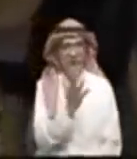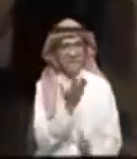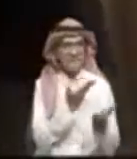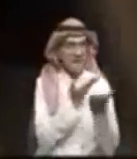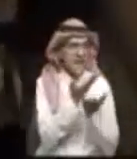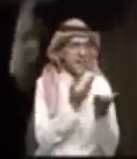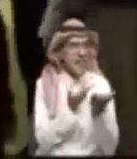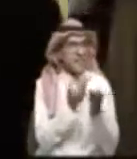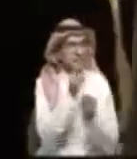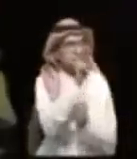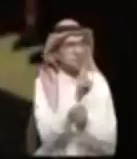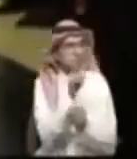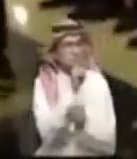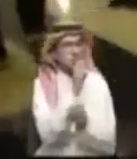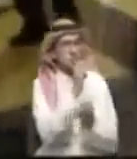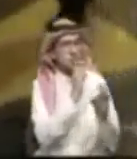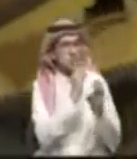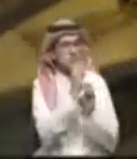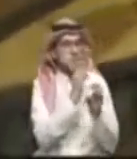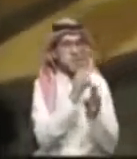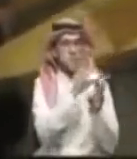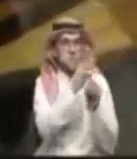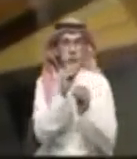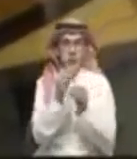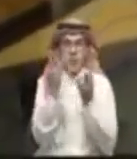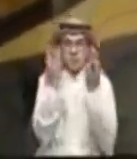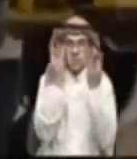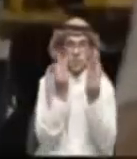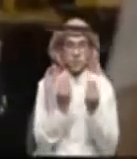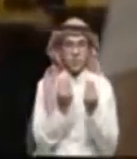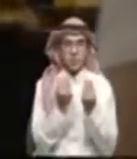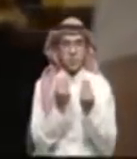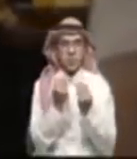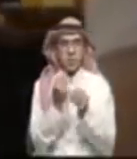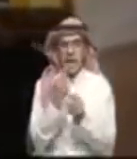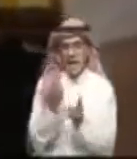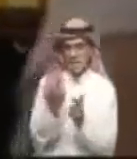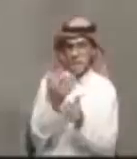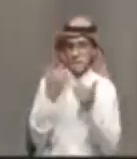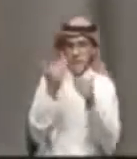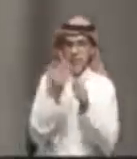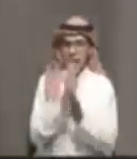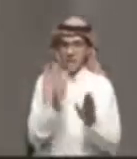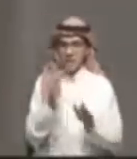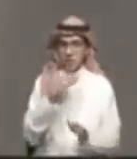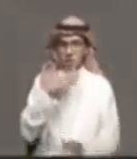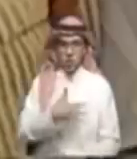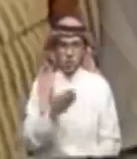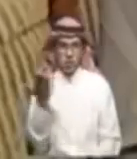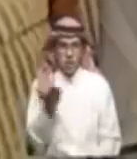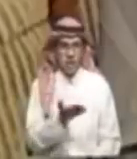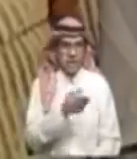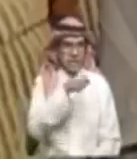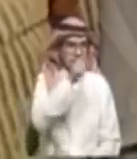رحلة حجهم ومشاعرهم، وهم يختمون هذه الرحلة بالسلام على رسول الله